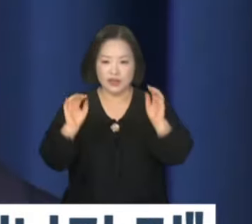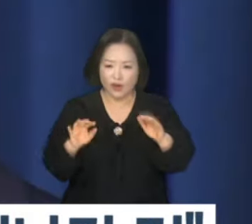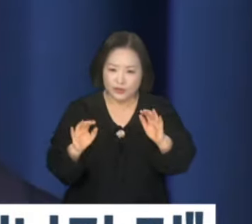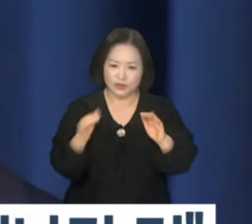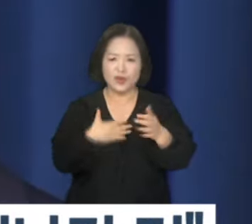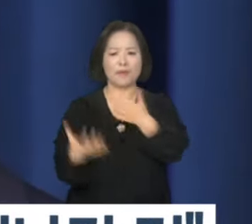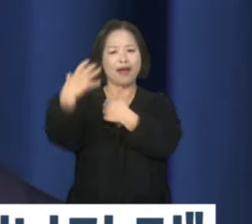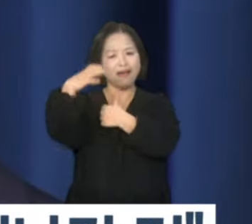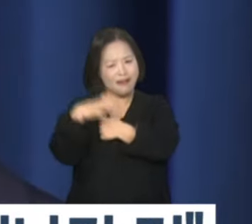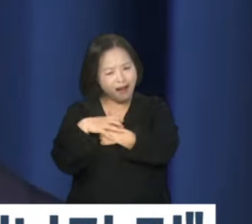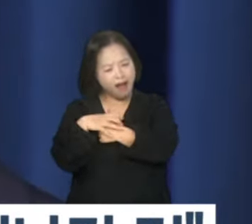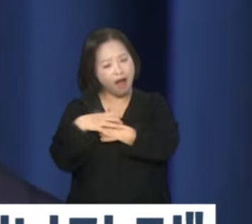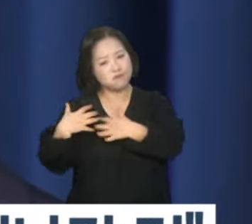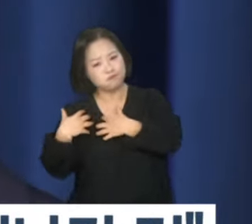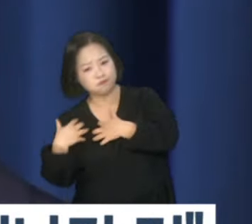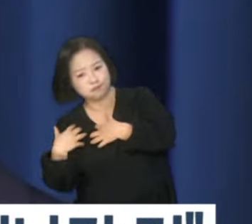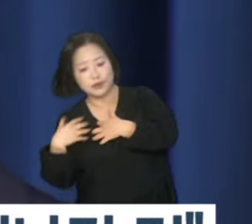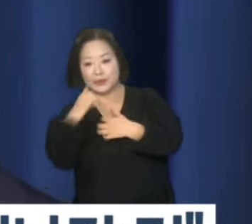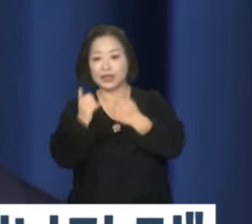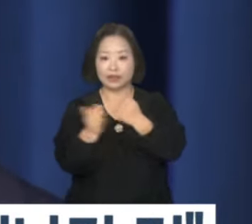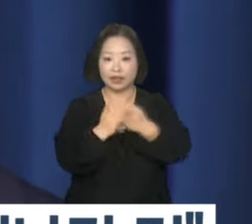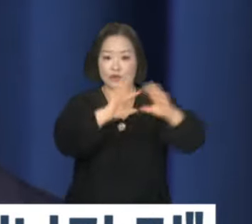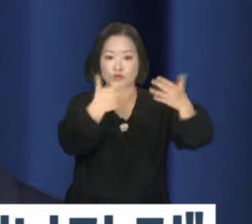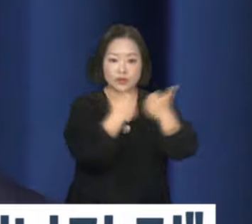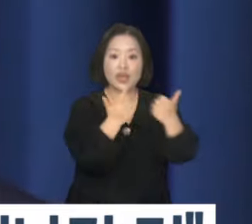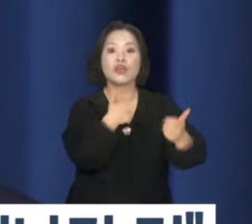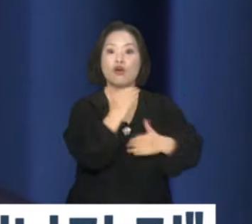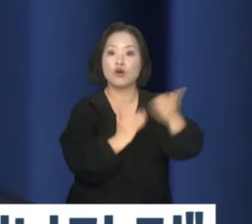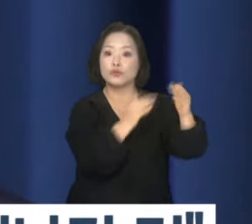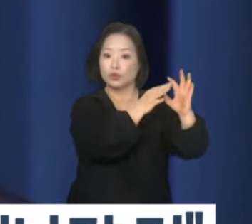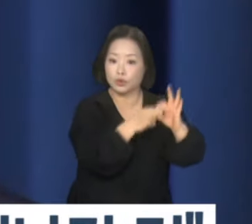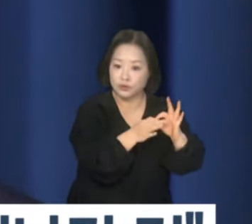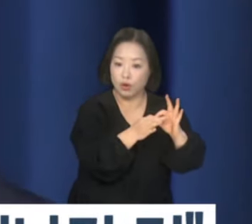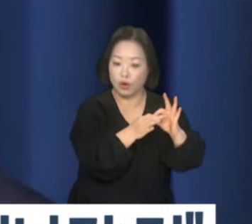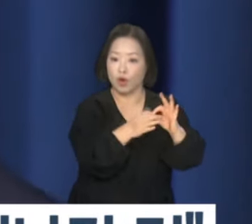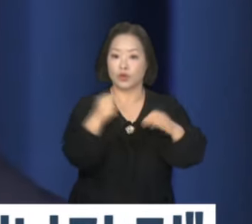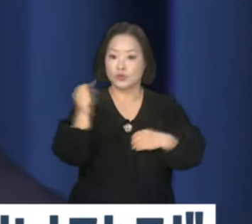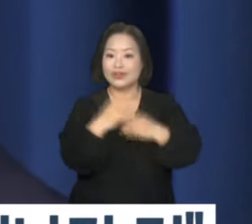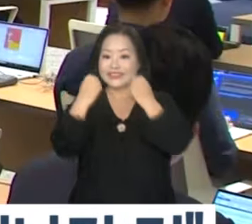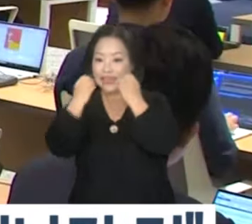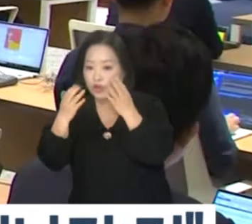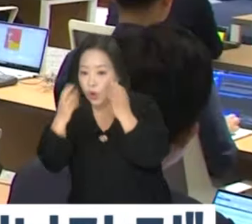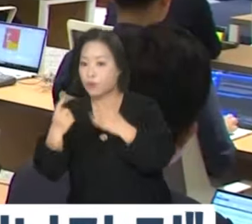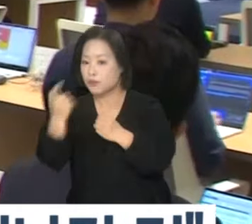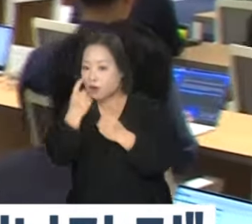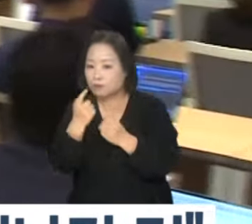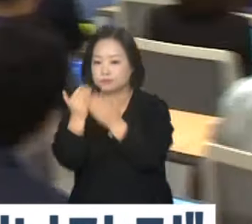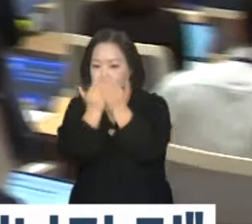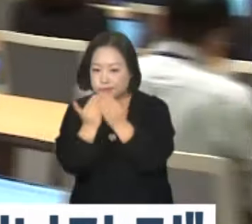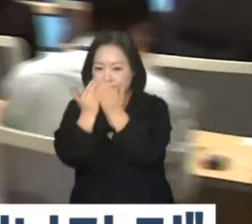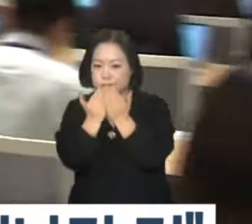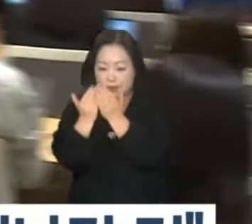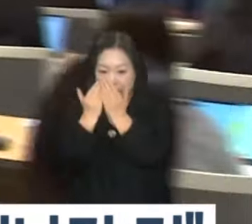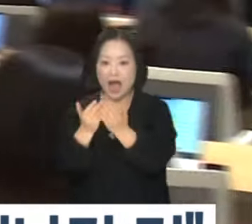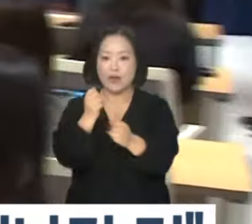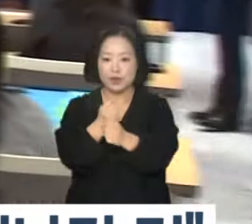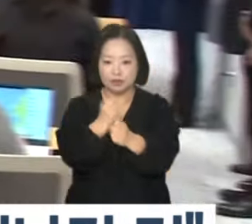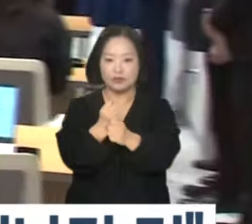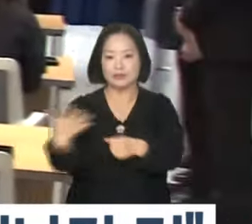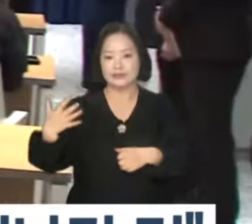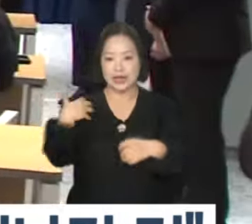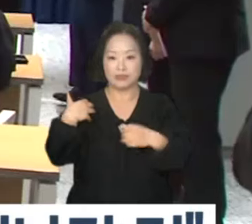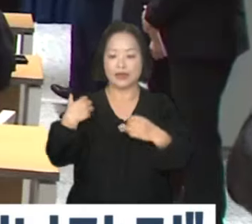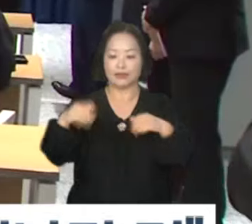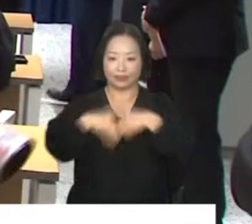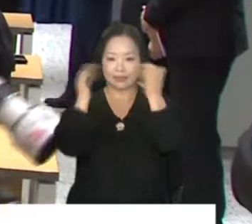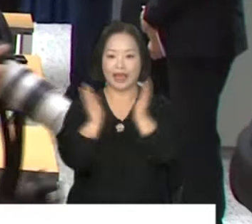걱정이 많다면서 절반은 의의 경험을 바탕으로 절반은 새로 배우며 해나가겠다고 밝혔습니다 오늘 인선